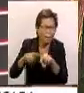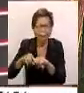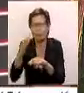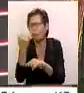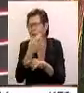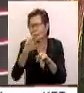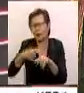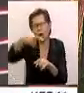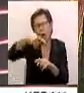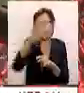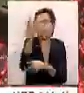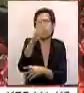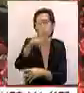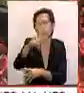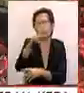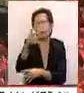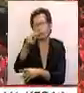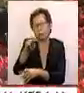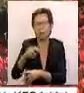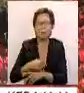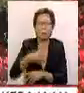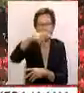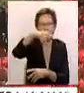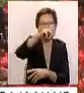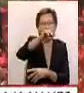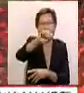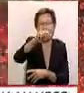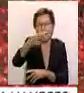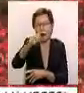color. Jadi memang cantik lah. MAHA 2018